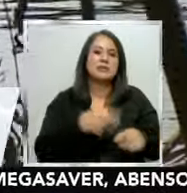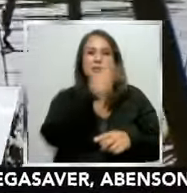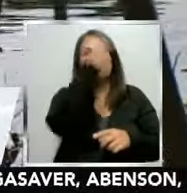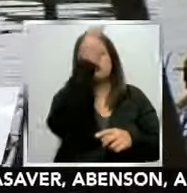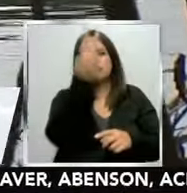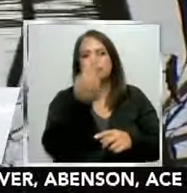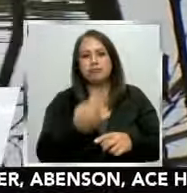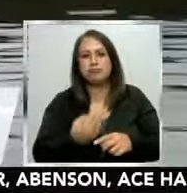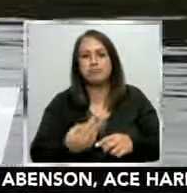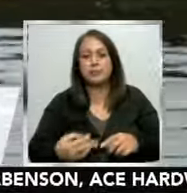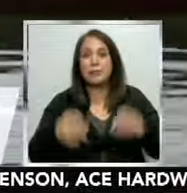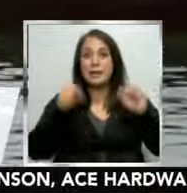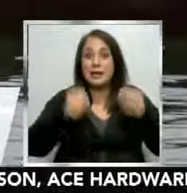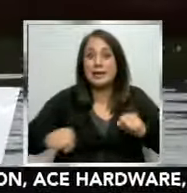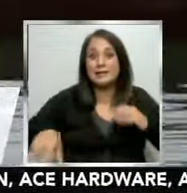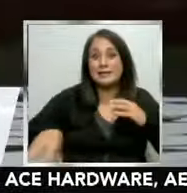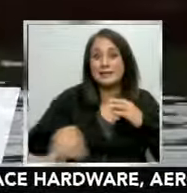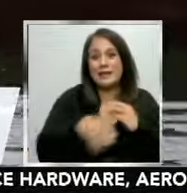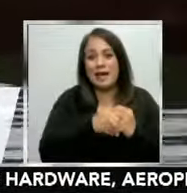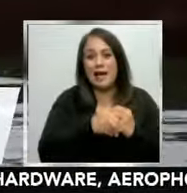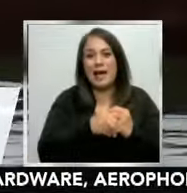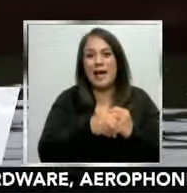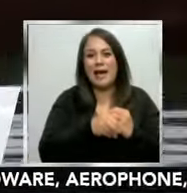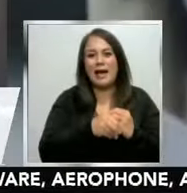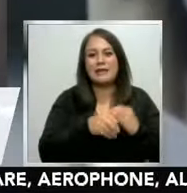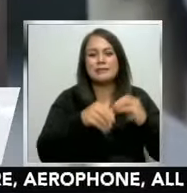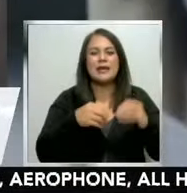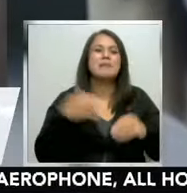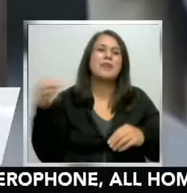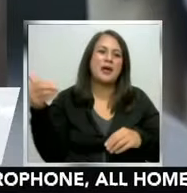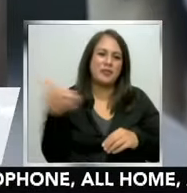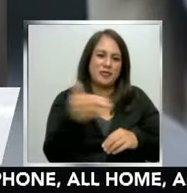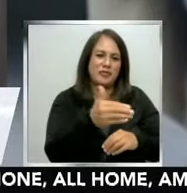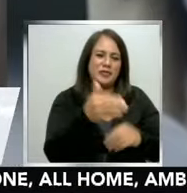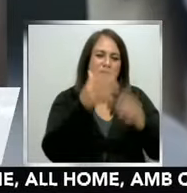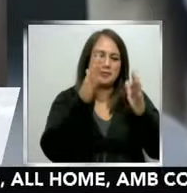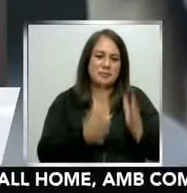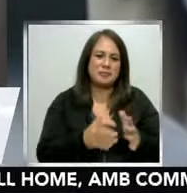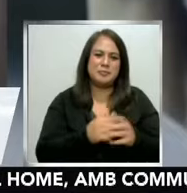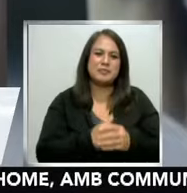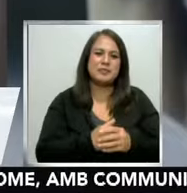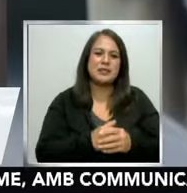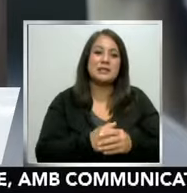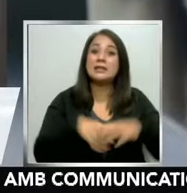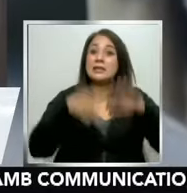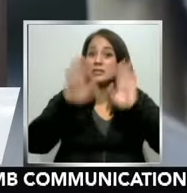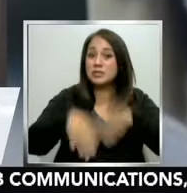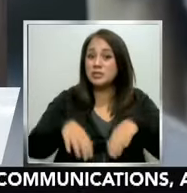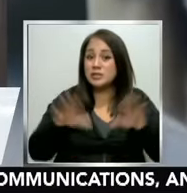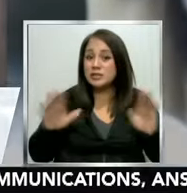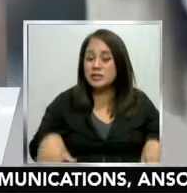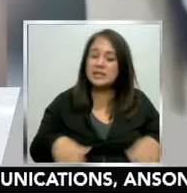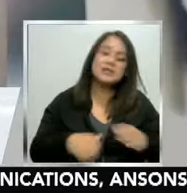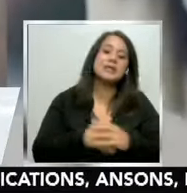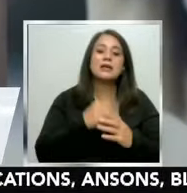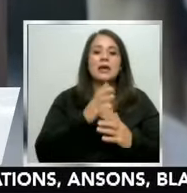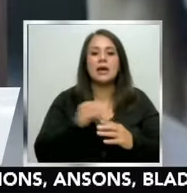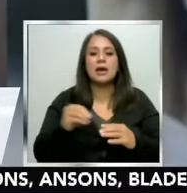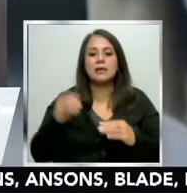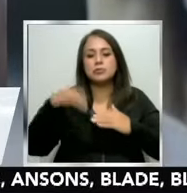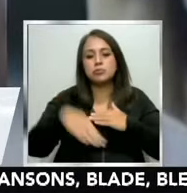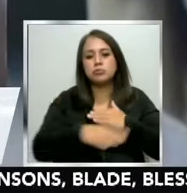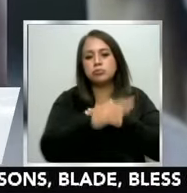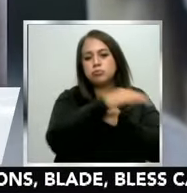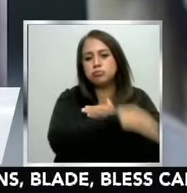Makakadagdag din umano ito sa huli ng mga mangingisda. So the children along the coastline are